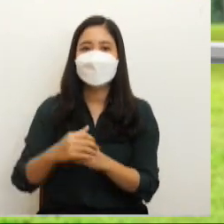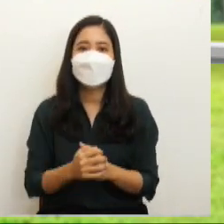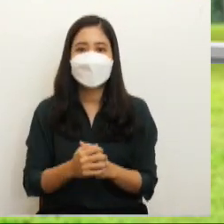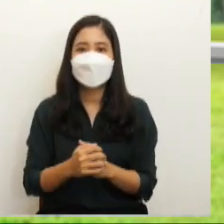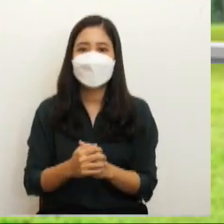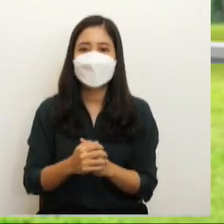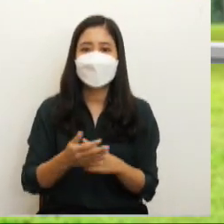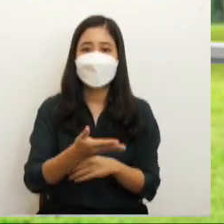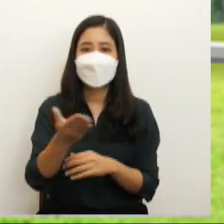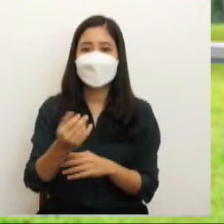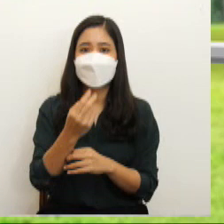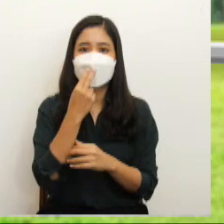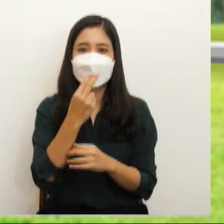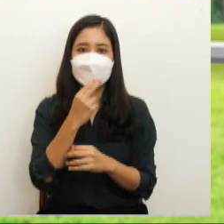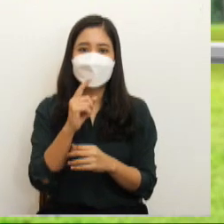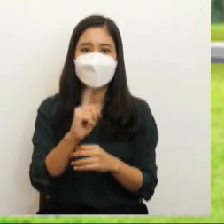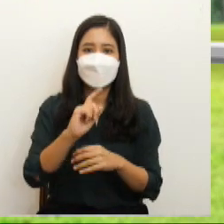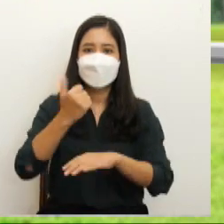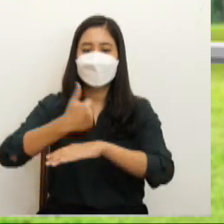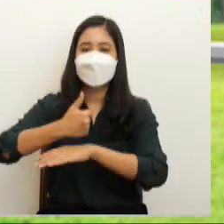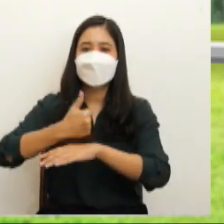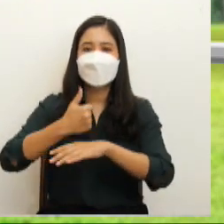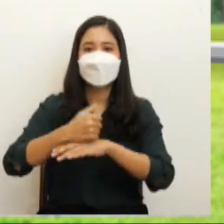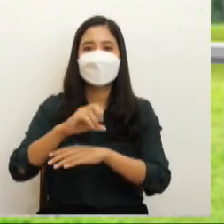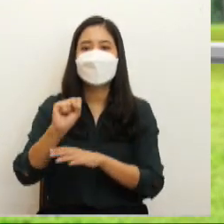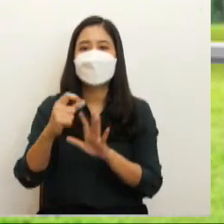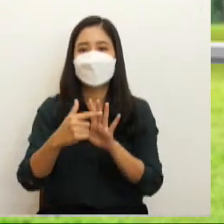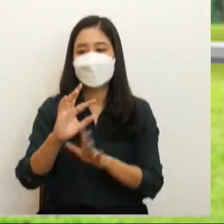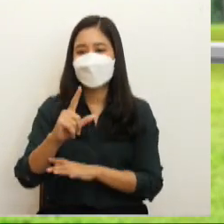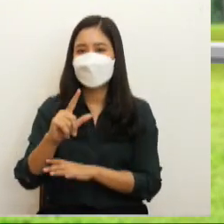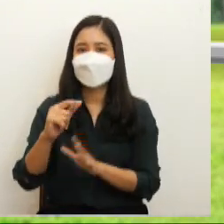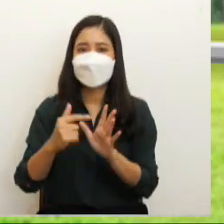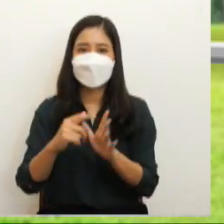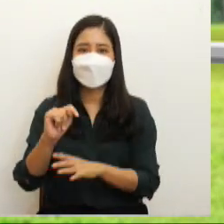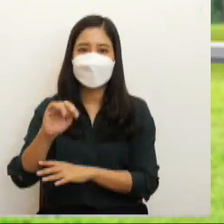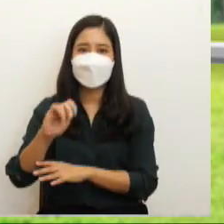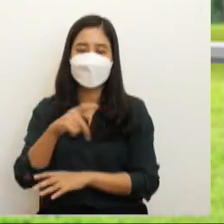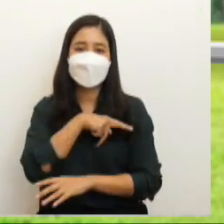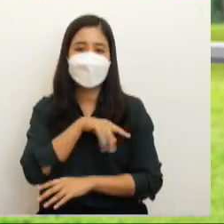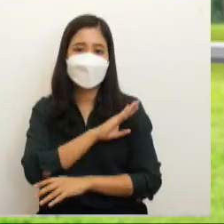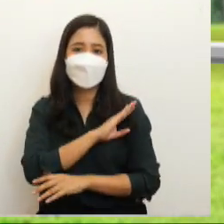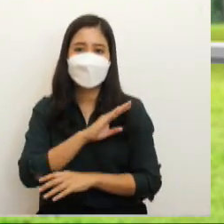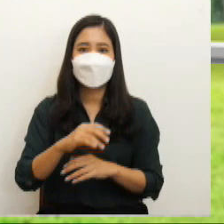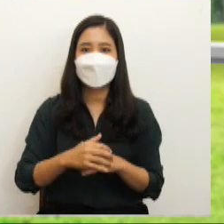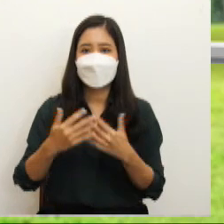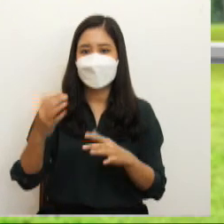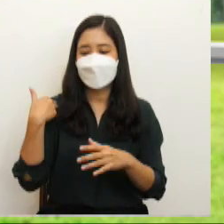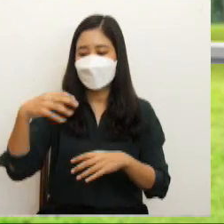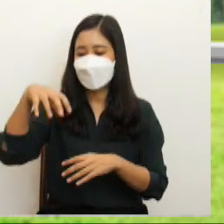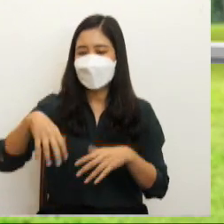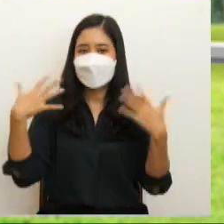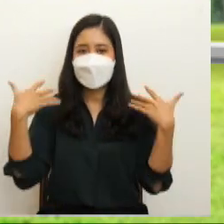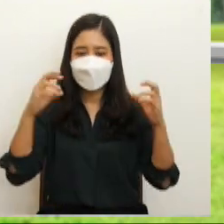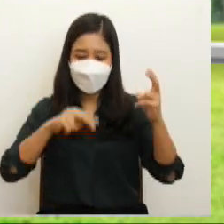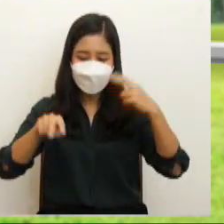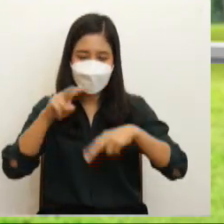ชาติบรรจงการค่ะผู้อำนวยการโรงเรียนพิบูลประชาสรรค์นะคะโดยมีท่านดร.เกตทิพย์สุภวานิชผู้ตรวจราชการกระทรวงศึกษาธิการและโ